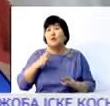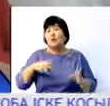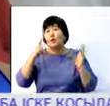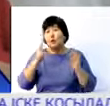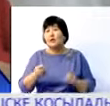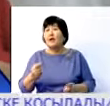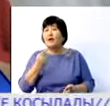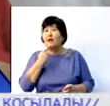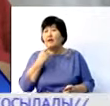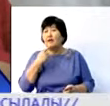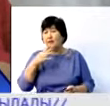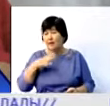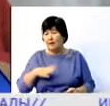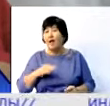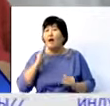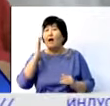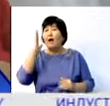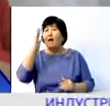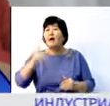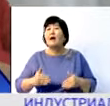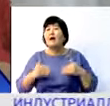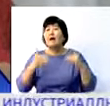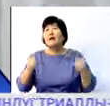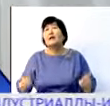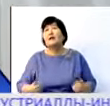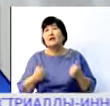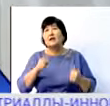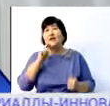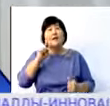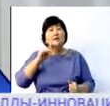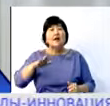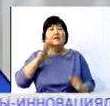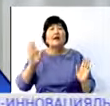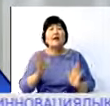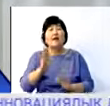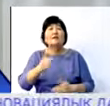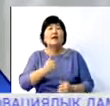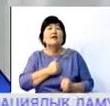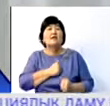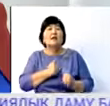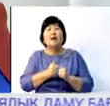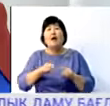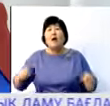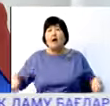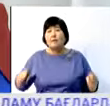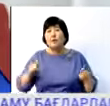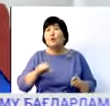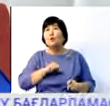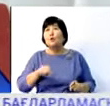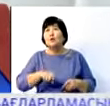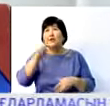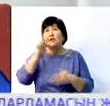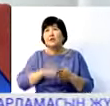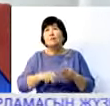да қиындықтарға мойымай алға қарай қадамын нық басқан жан. Жастайынан әнді жанына серік етіп, арбаға таңылса да өзіне деген